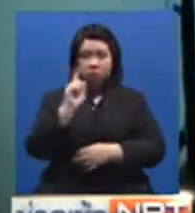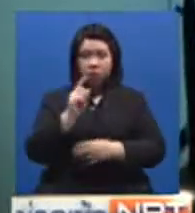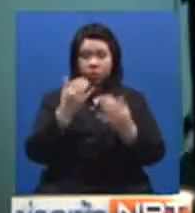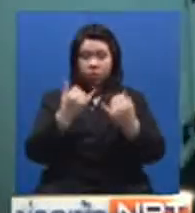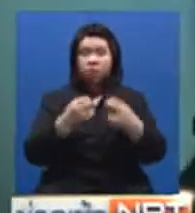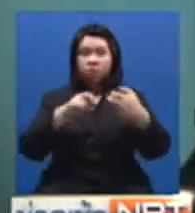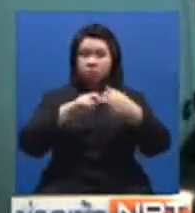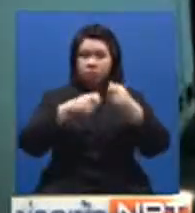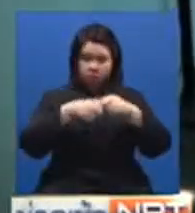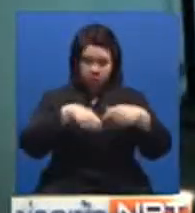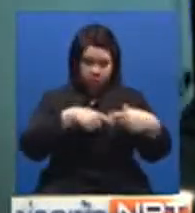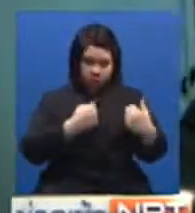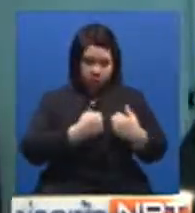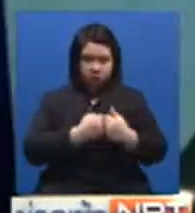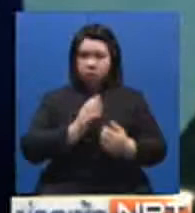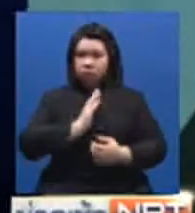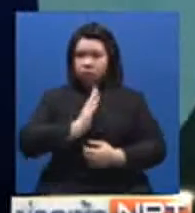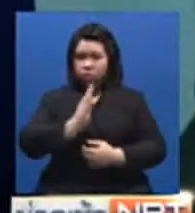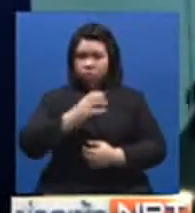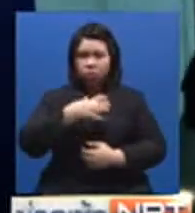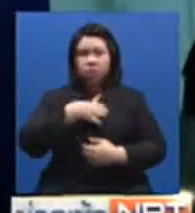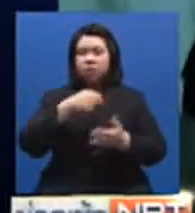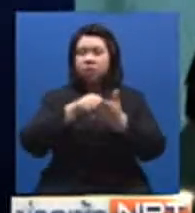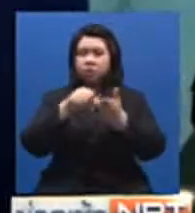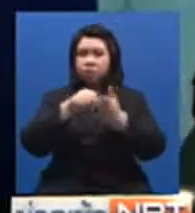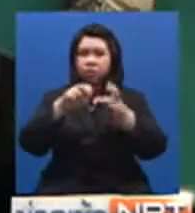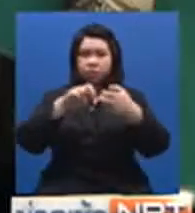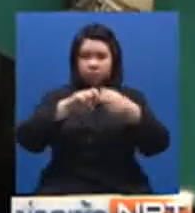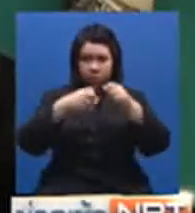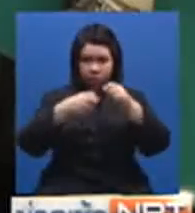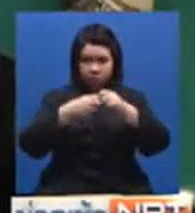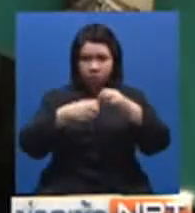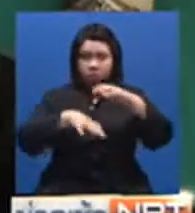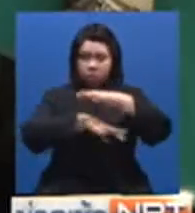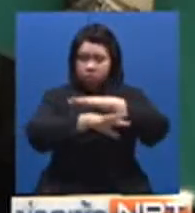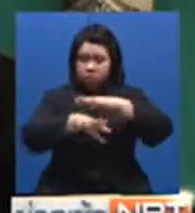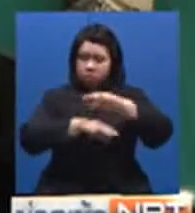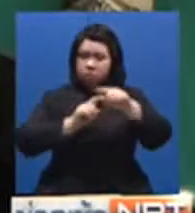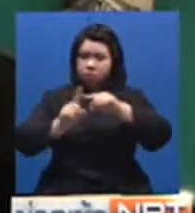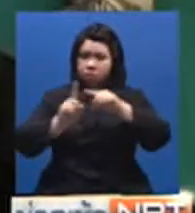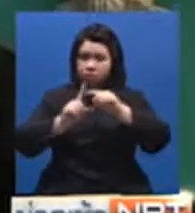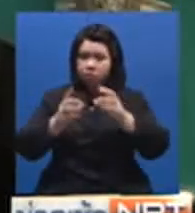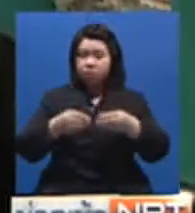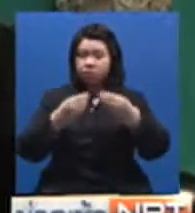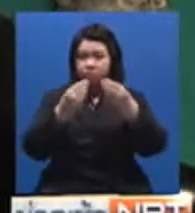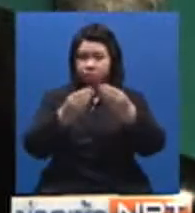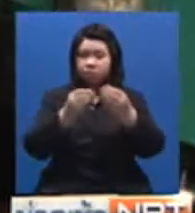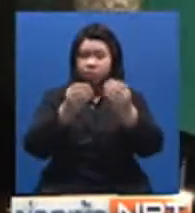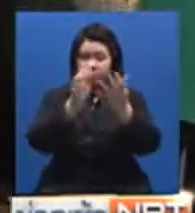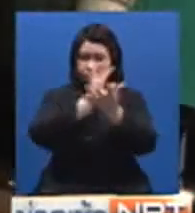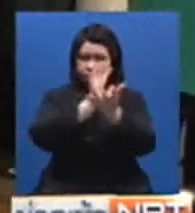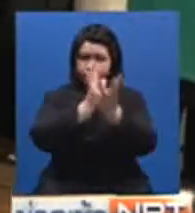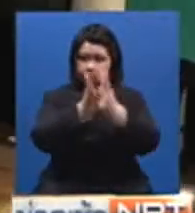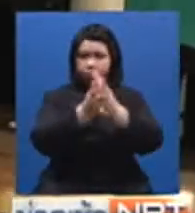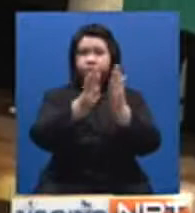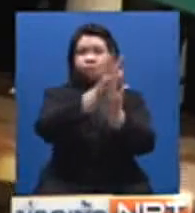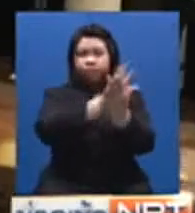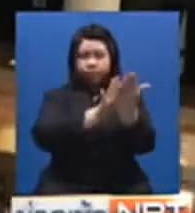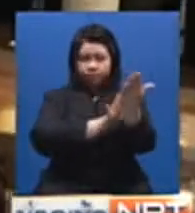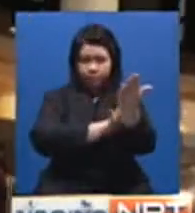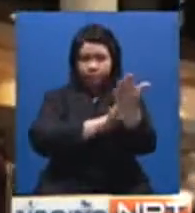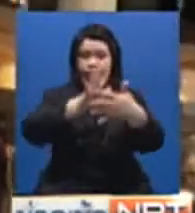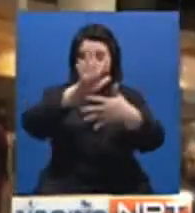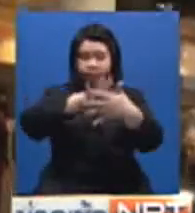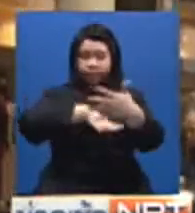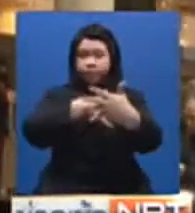ยใช้หลักธรรมาภิบาลวางรากฐานของประเทศในอนาคตจึงขอความร่วมมือคนไทยช่วยการปฏิรูปประเทศซึ่งยังเป็นไปตามกรอบ